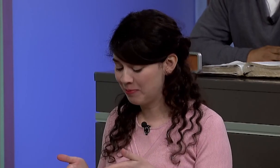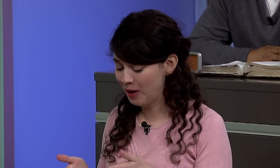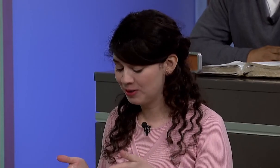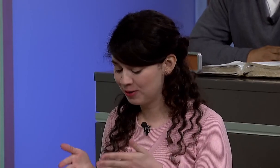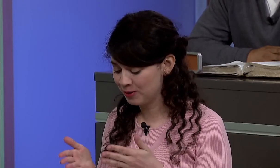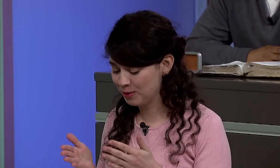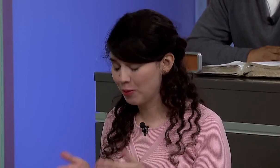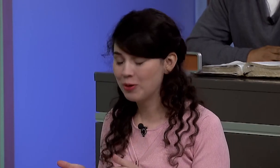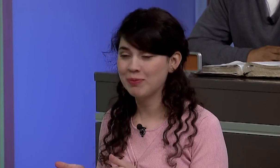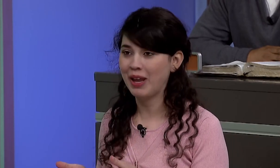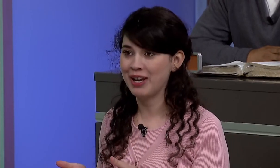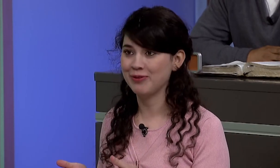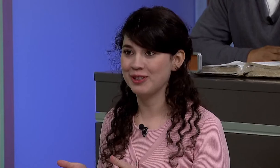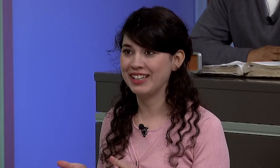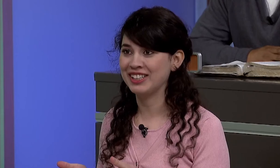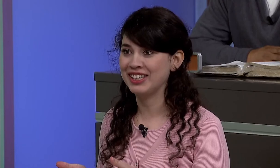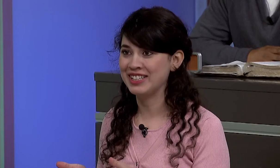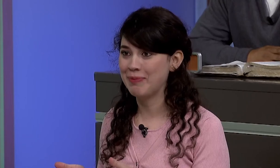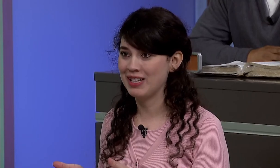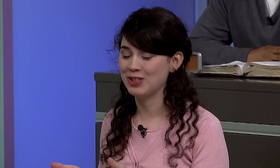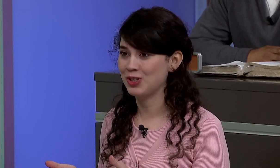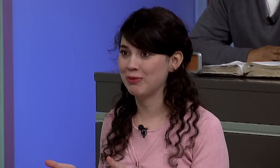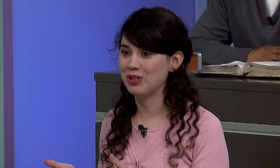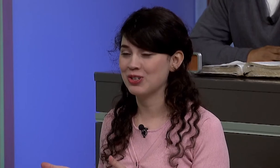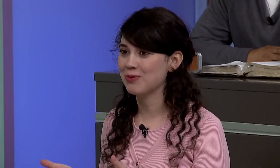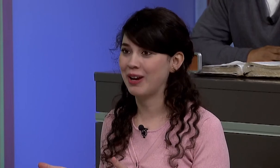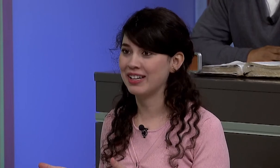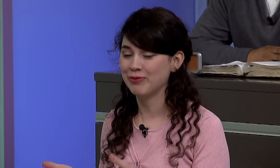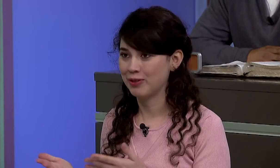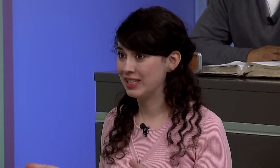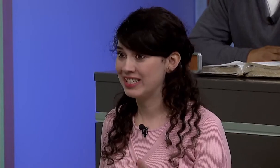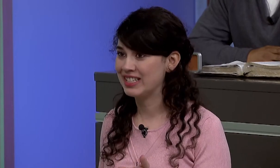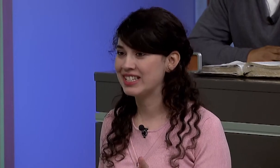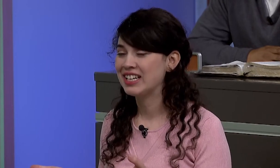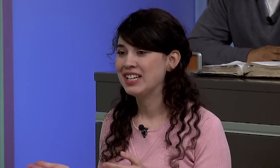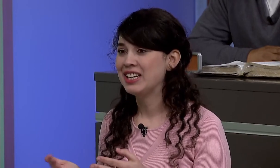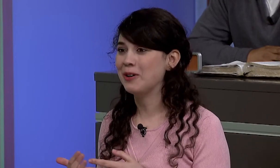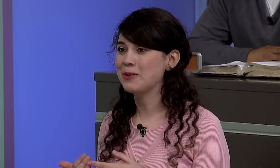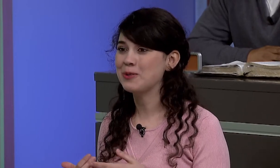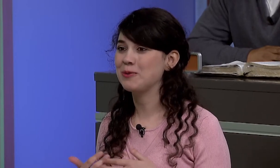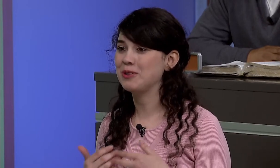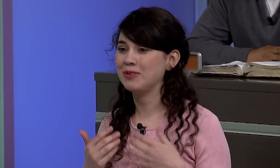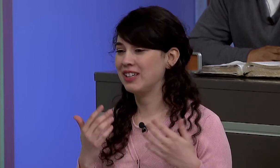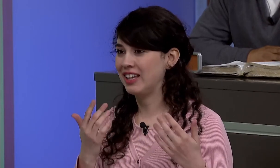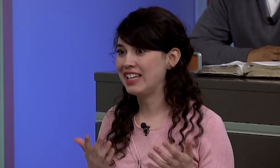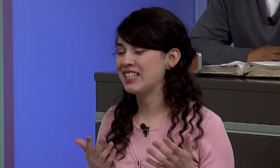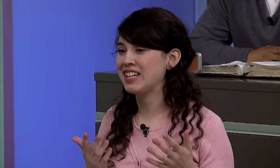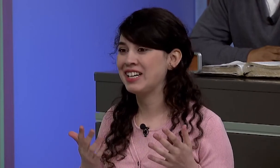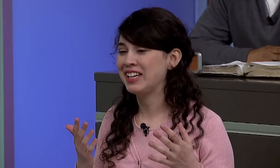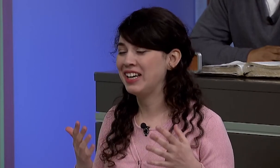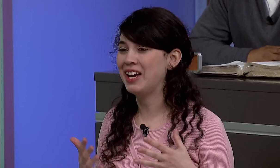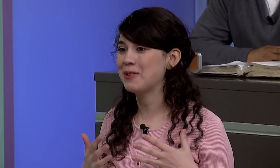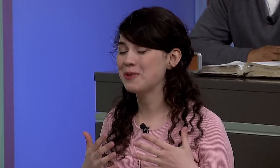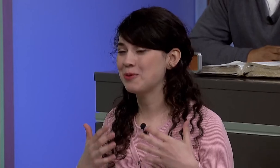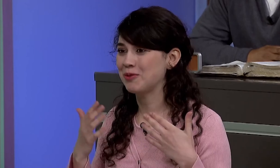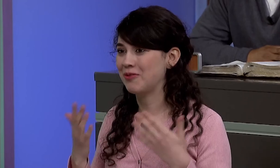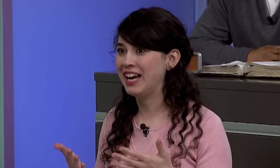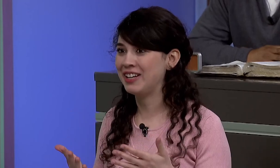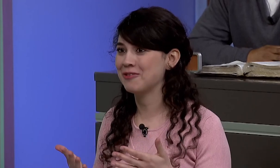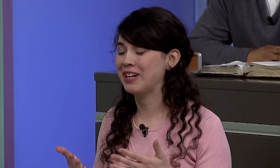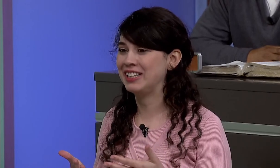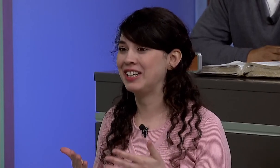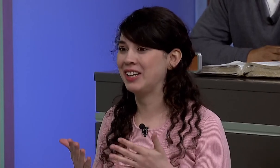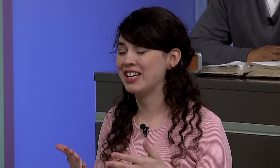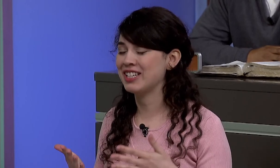W przypadku uczniów Jezus miał za chwilę dokonać cudu rozmnożenia pokarmu. Podobnie Bóg troszczył się o